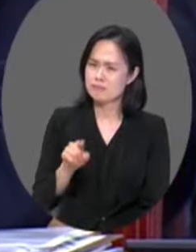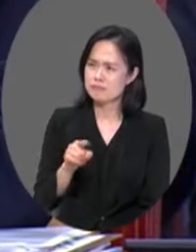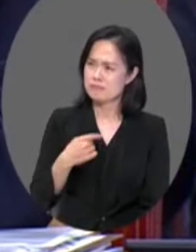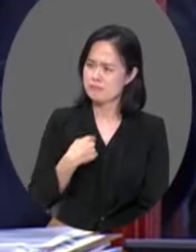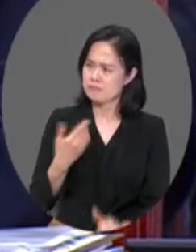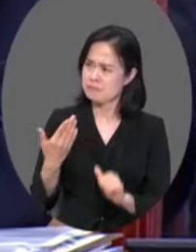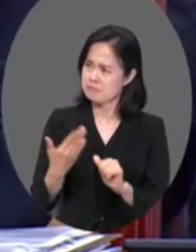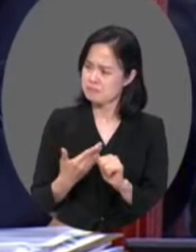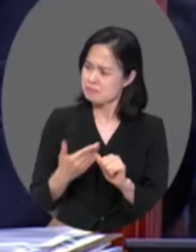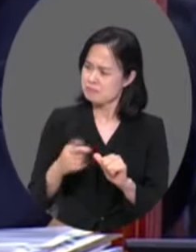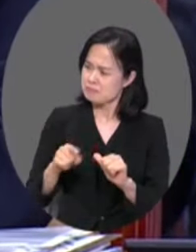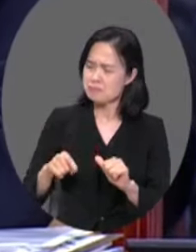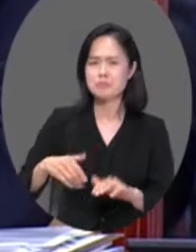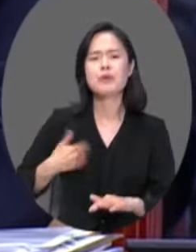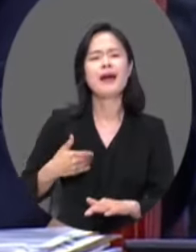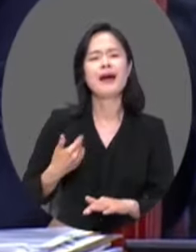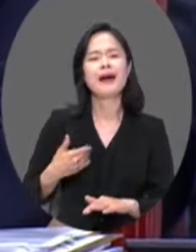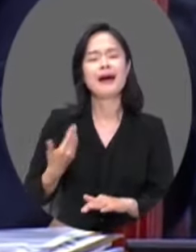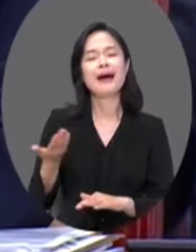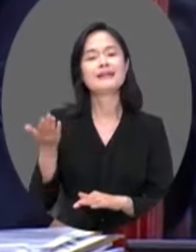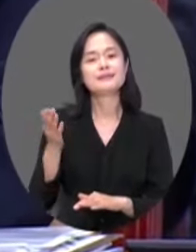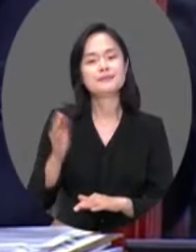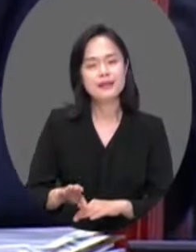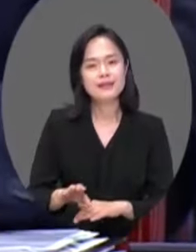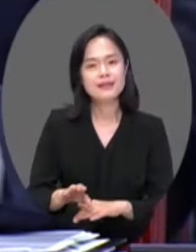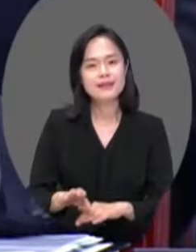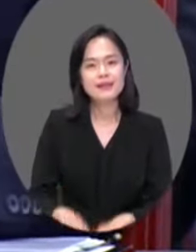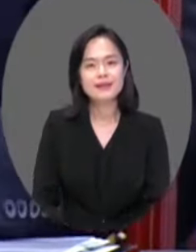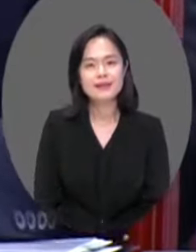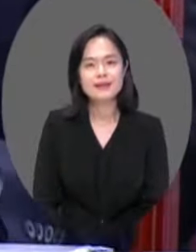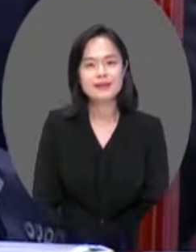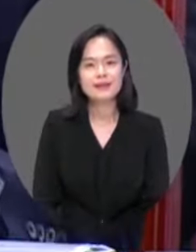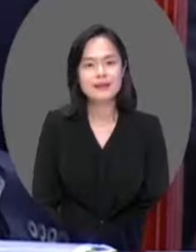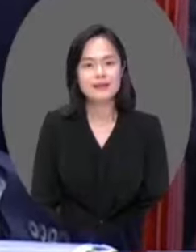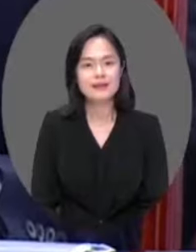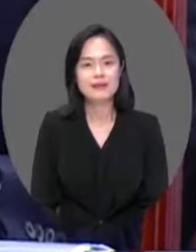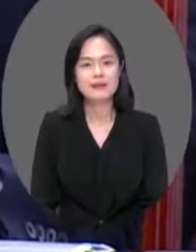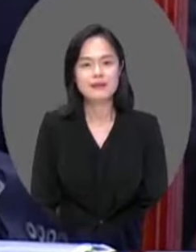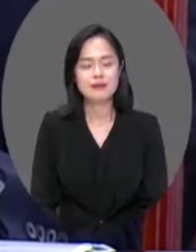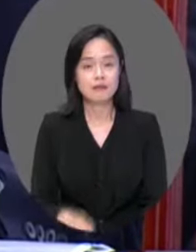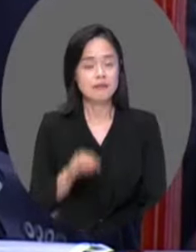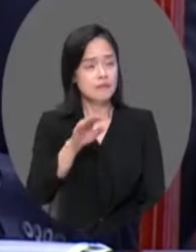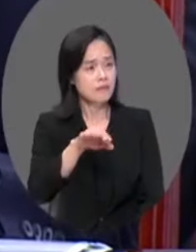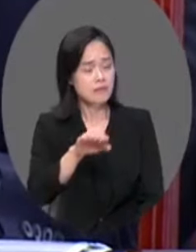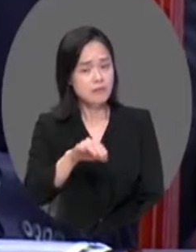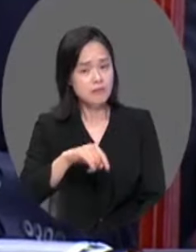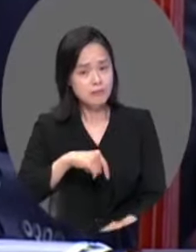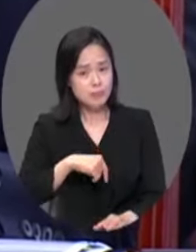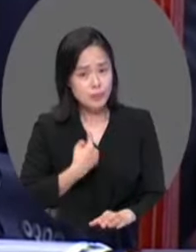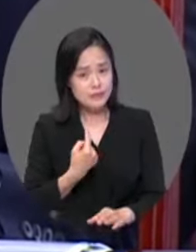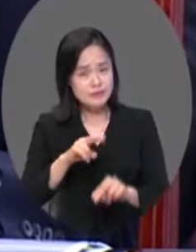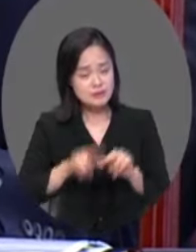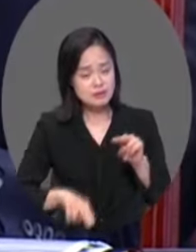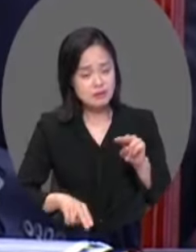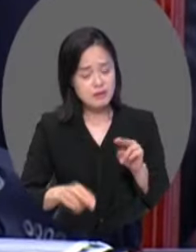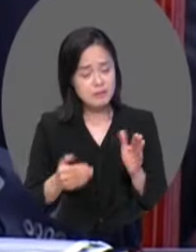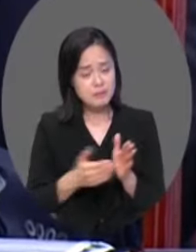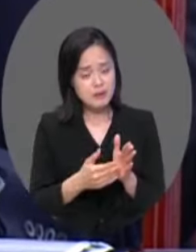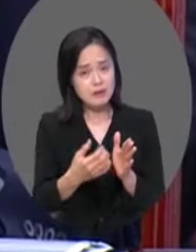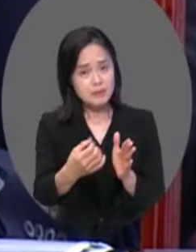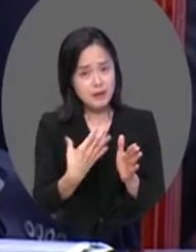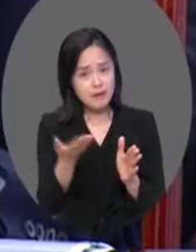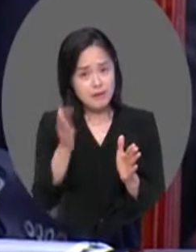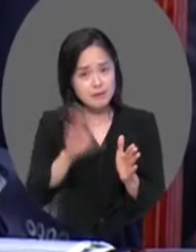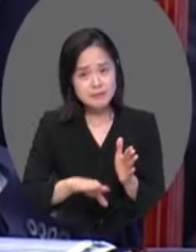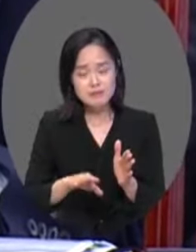개인 페이스북에 그 답변을 올렸던 건 사실입니다. 본인이 사퇴했는데 어떤 이유로 사퇴했는지 모른다고 말씀하시는 게 말이 됩니까? 그때 당시에